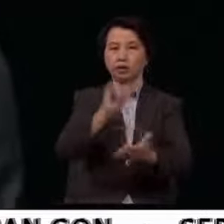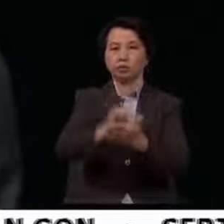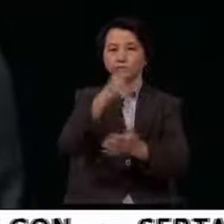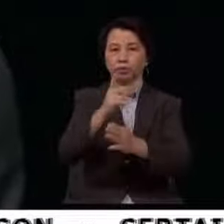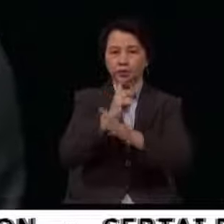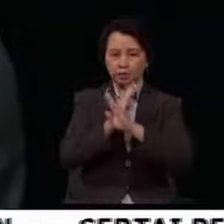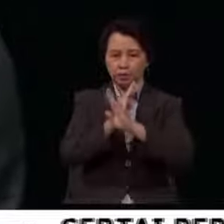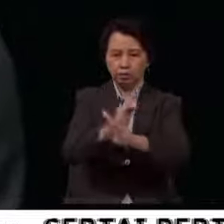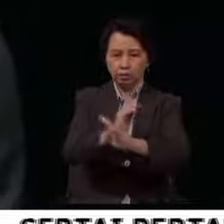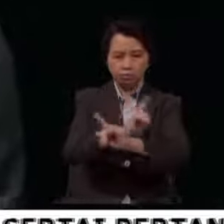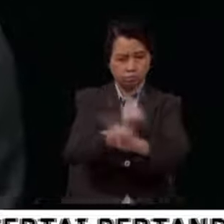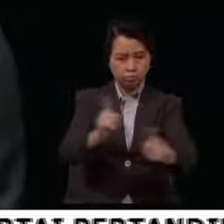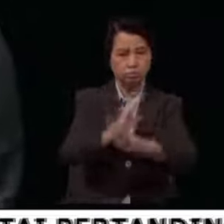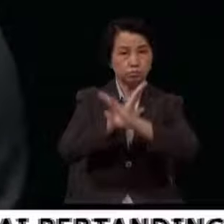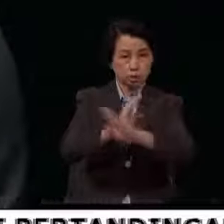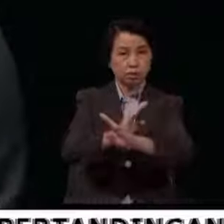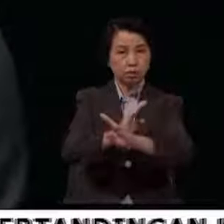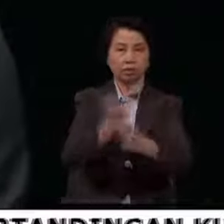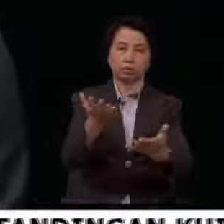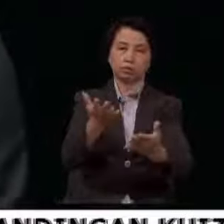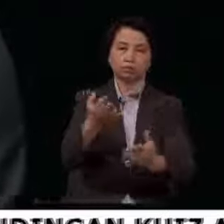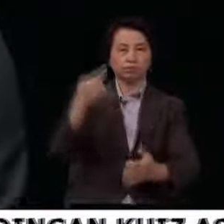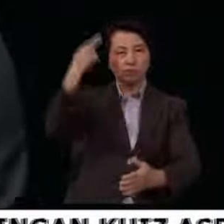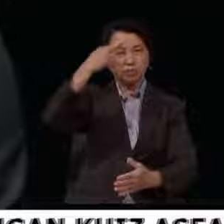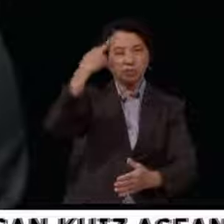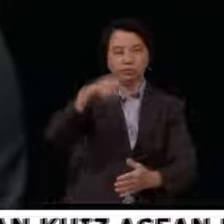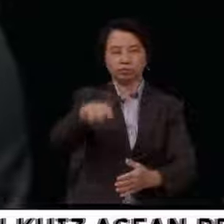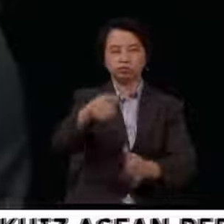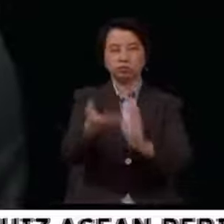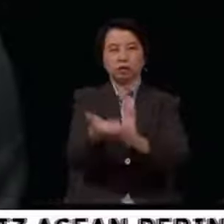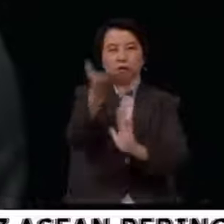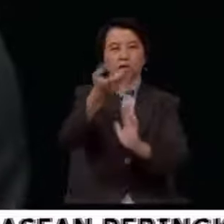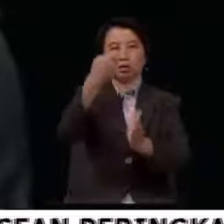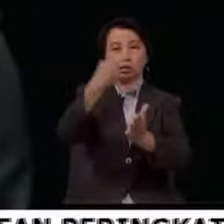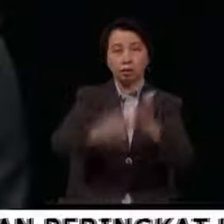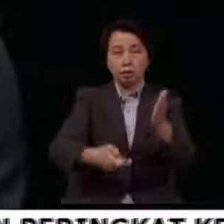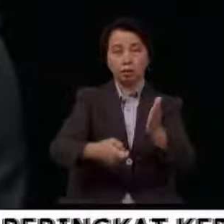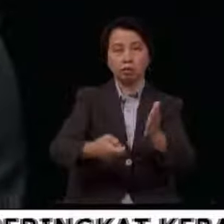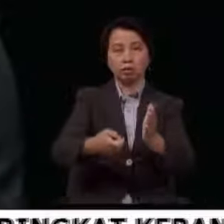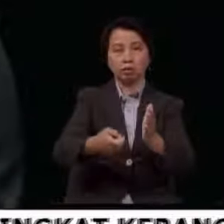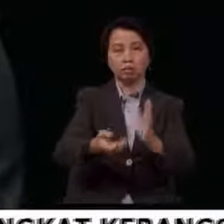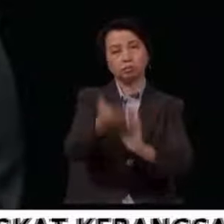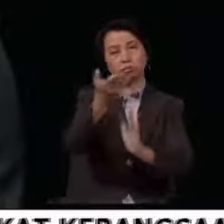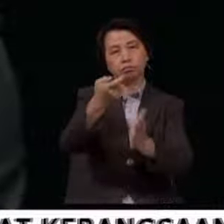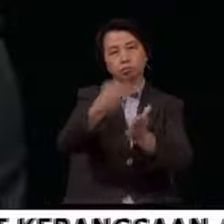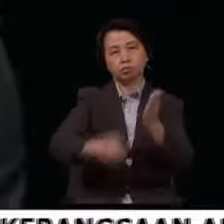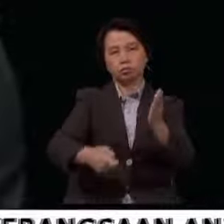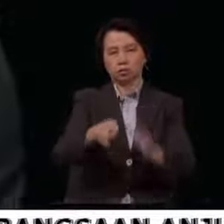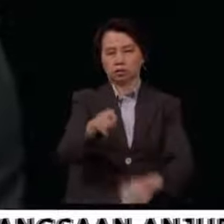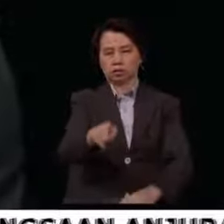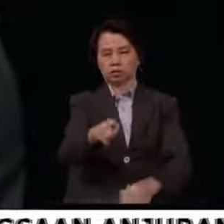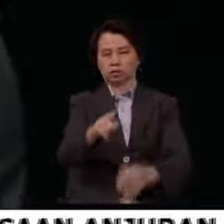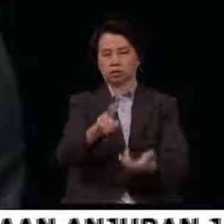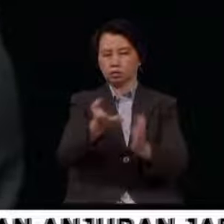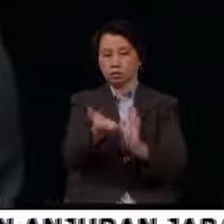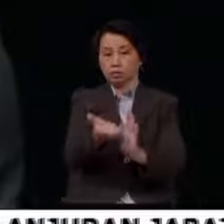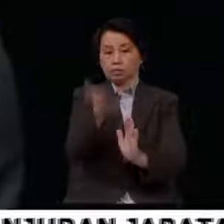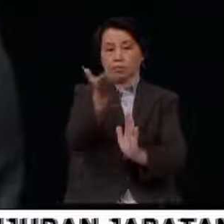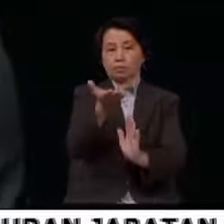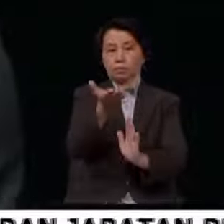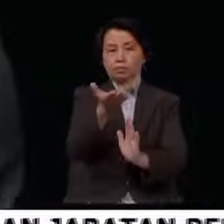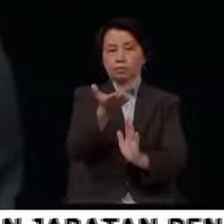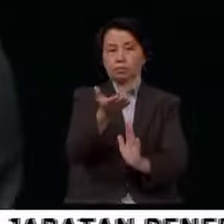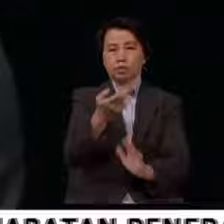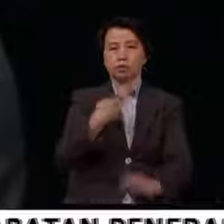yang Mengapa menyebabkan kena kaliabu lihat kita berkata cuaca ya Nah spekulasi